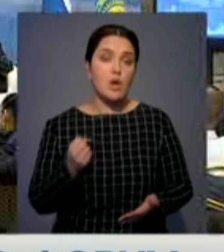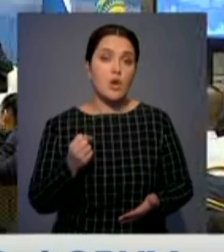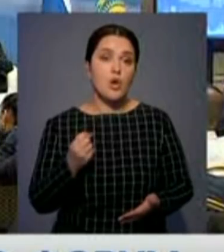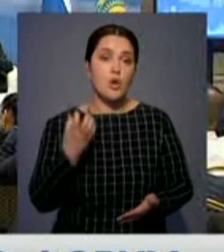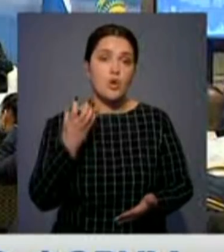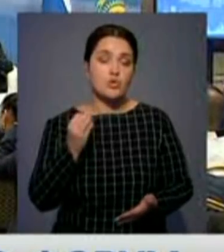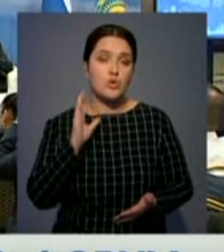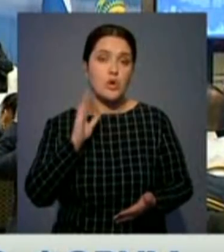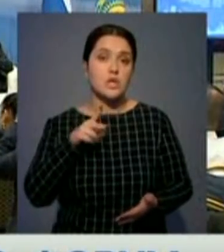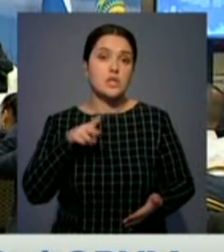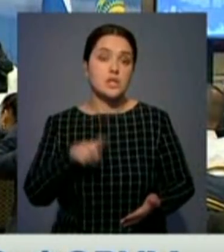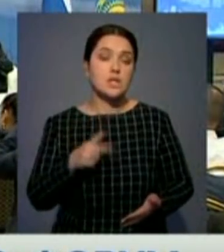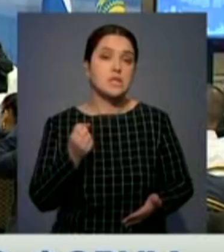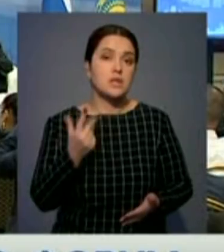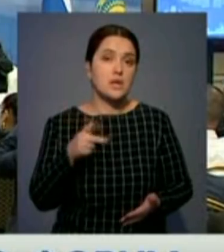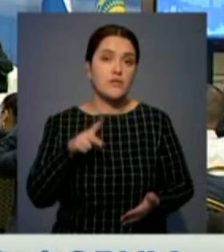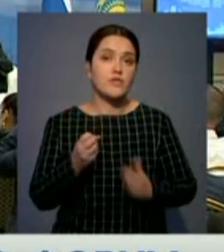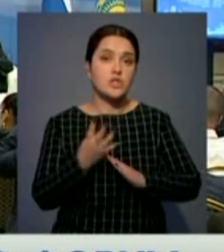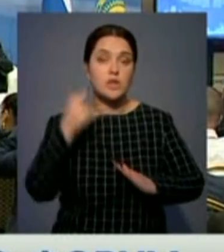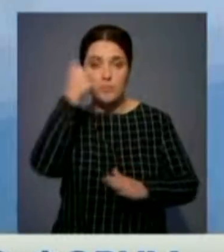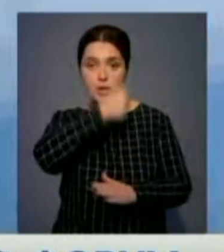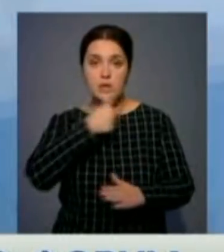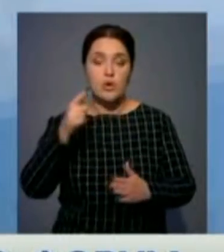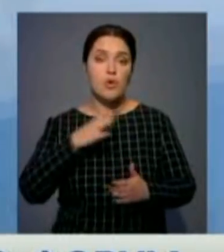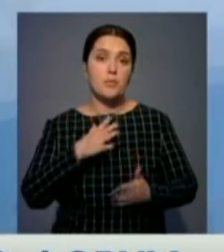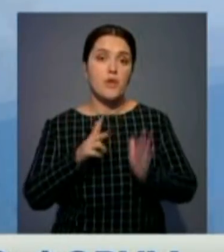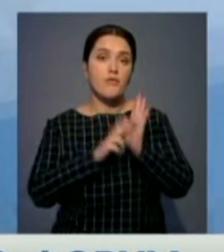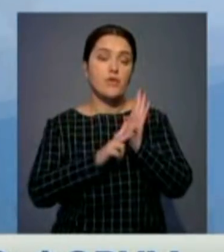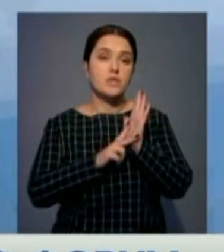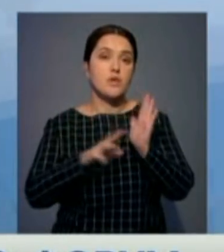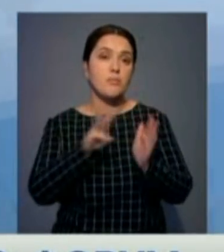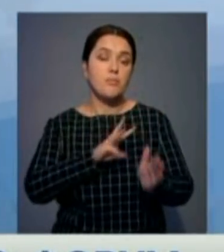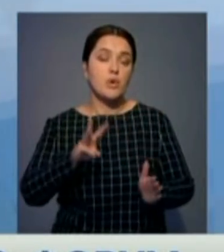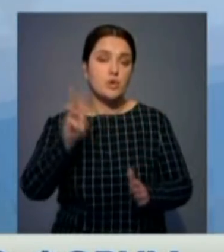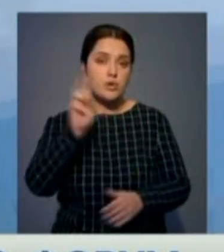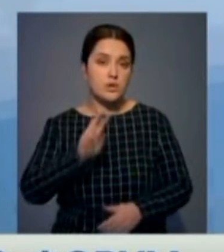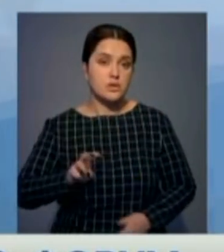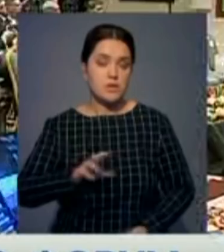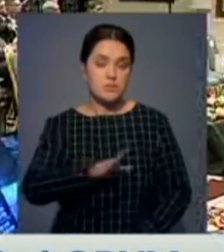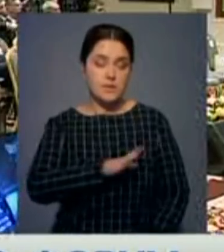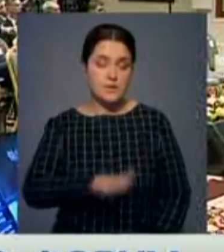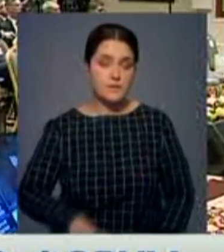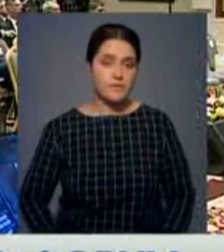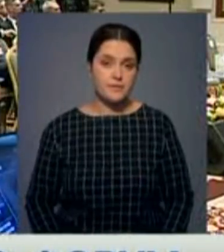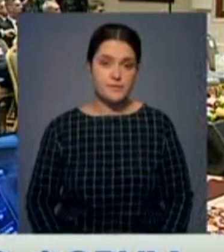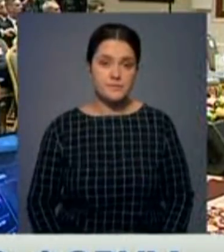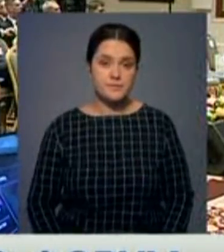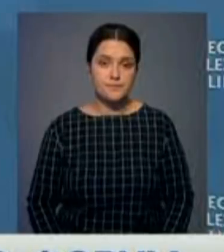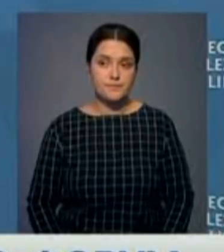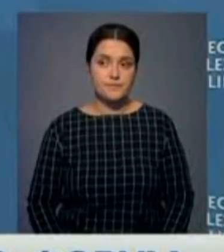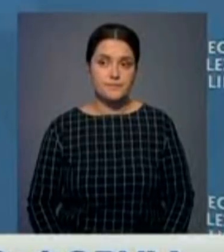не исторический максимум. В 2013-2014 годах, к примеру, он достигал 80 миллионов долларов.